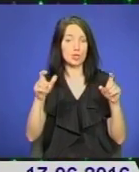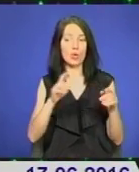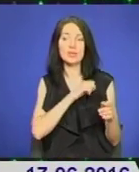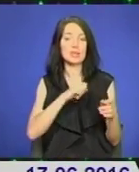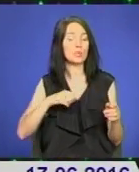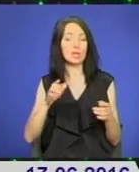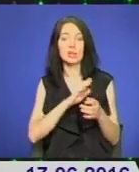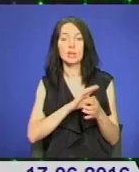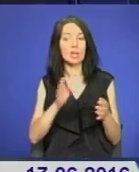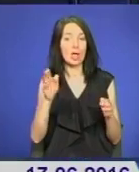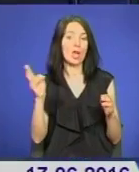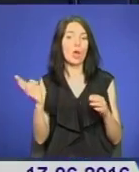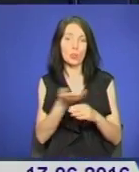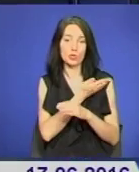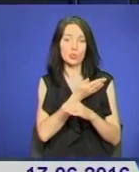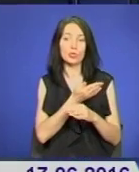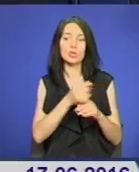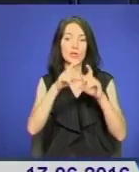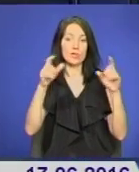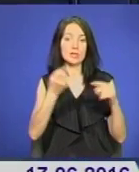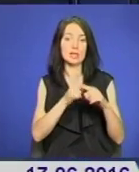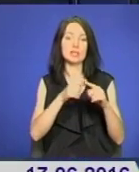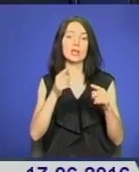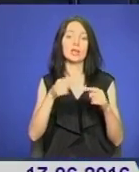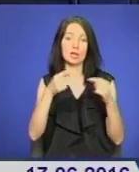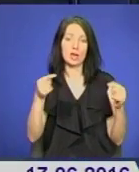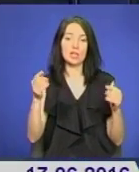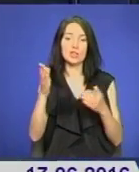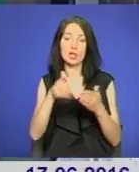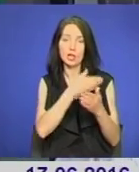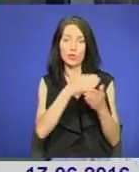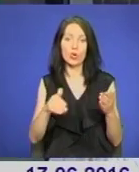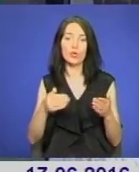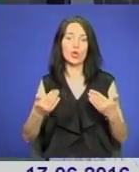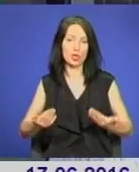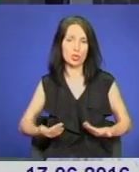забороненими словами, ці речі ліквідовуватимуть комунальники, кажуть у міській раді.